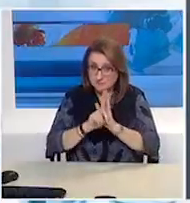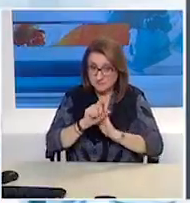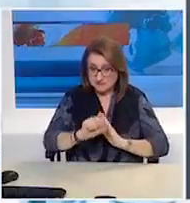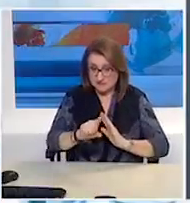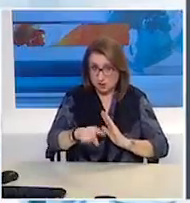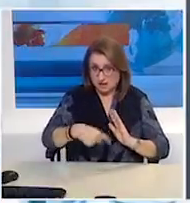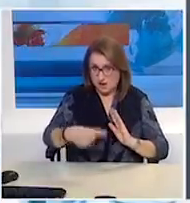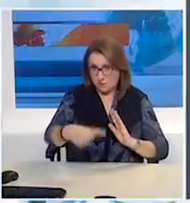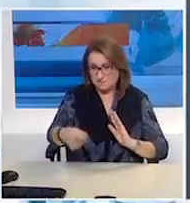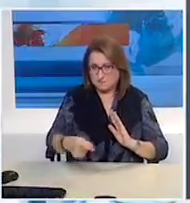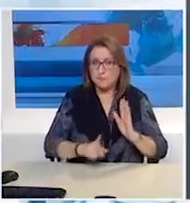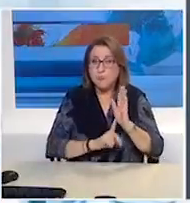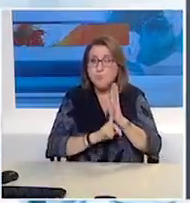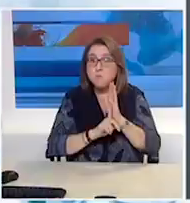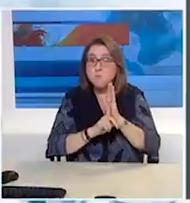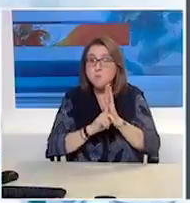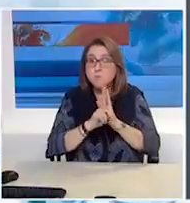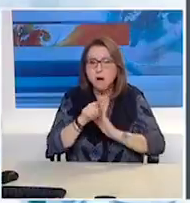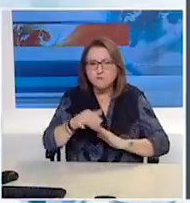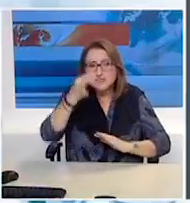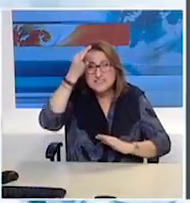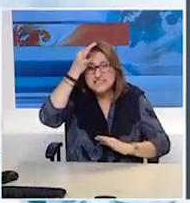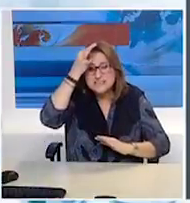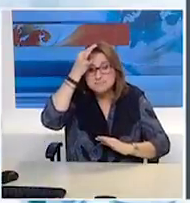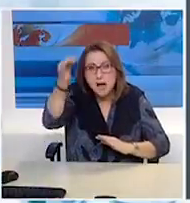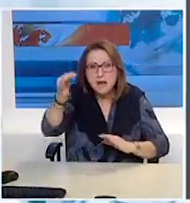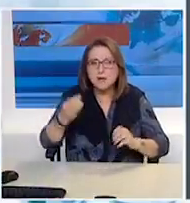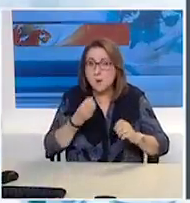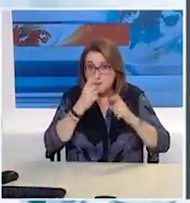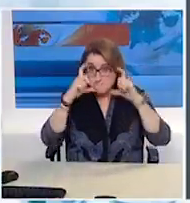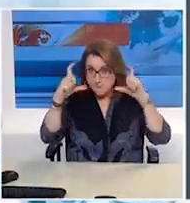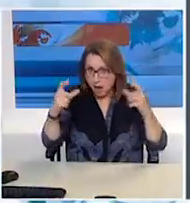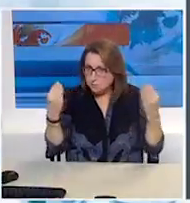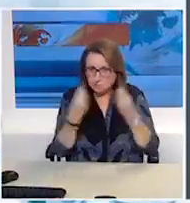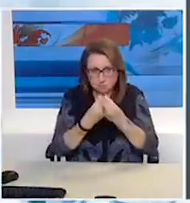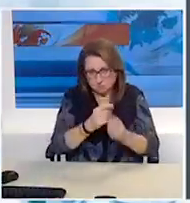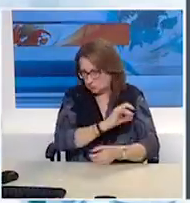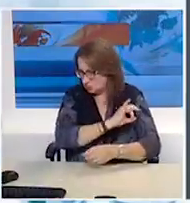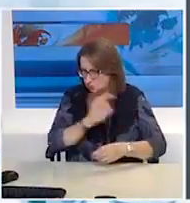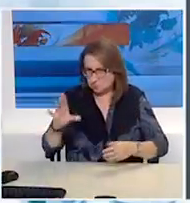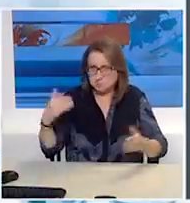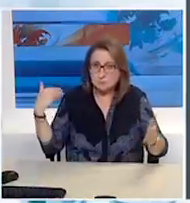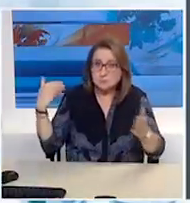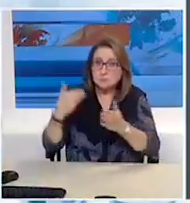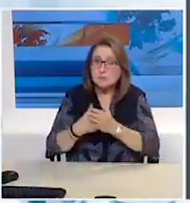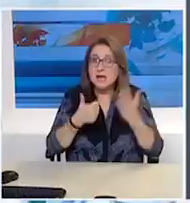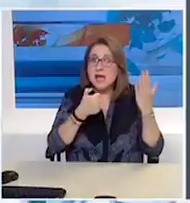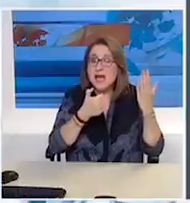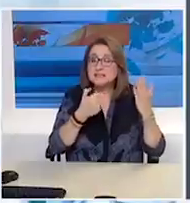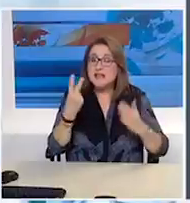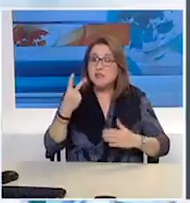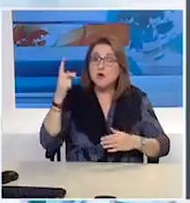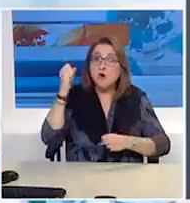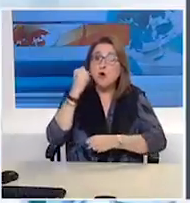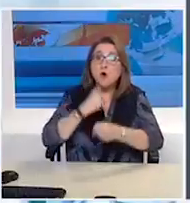επόμενο διήμερο που ακολουθεί είναι σπάνιο φαινόμενο για το μήνα Μάιο. Τα τελευταία 62 έτη, μόνο σε 7 ημέρες είχαν